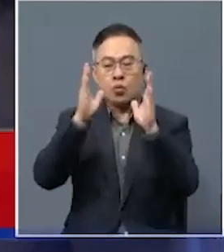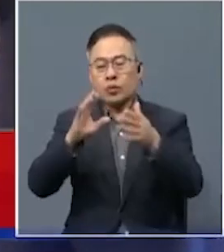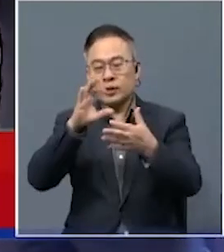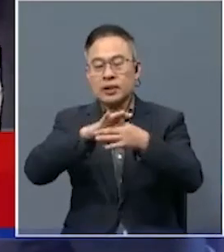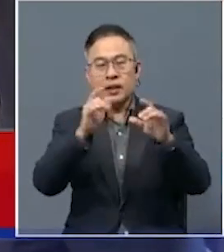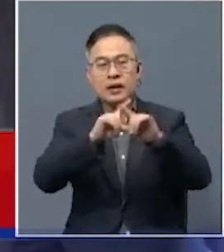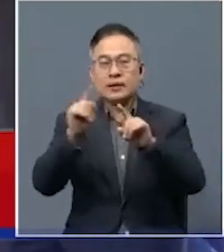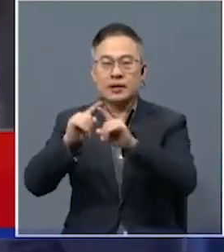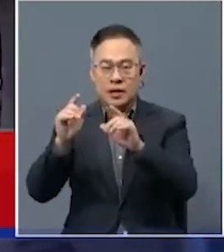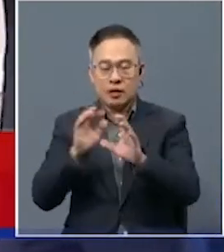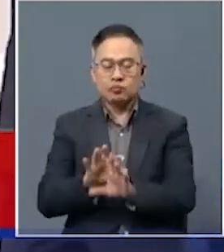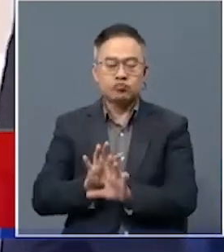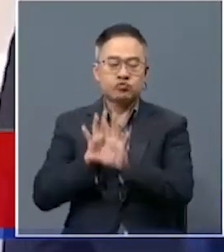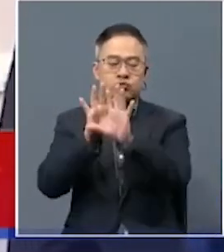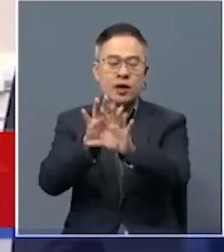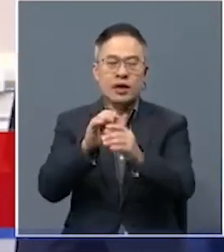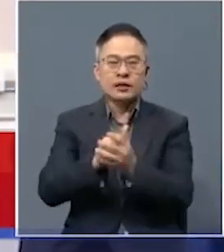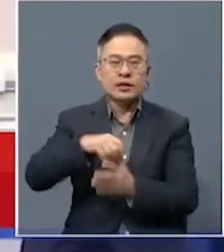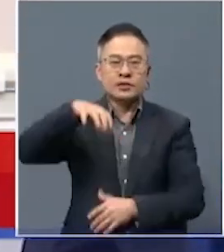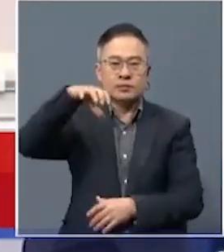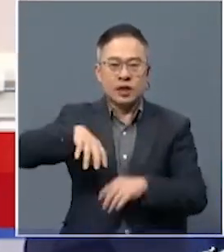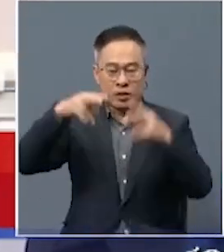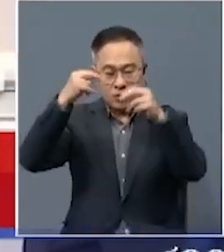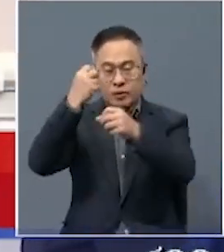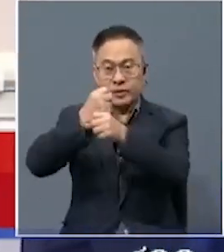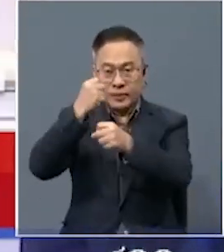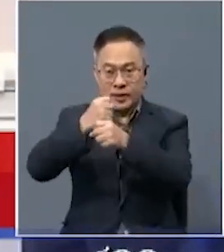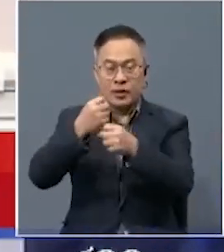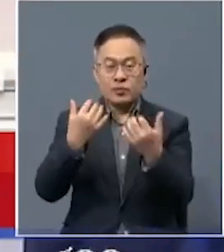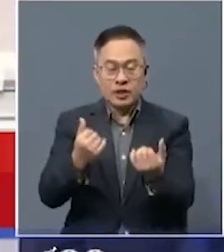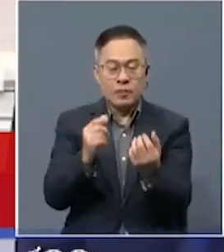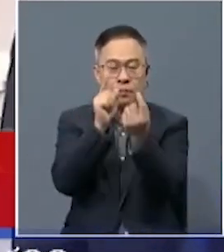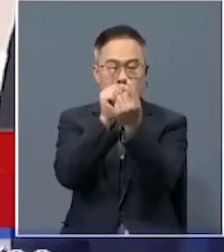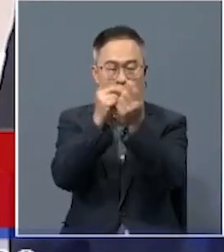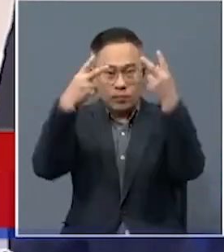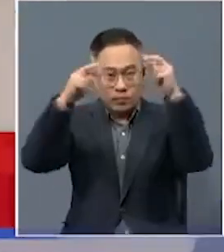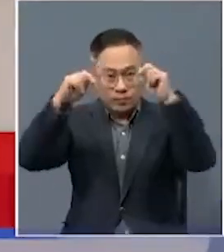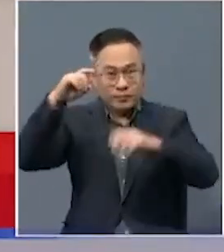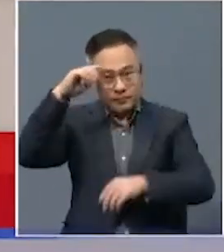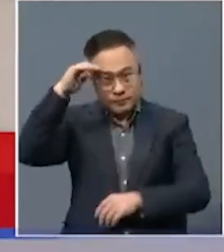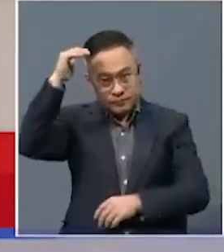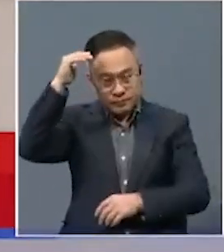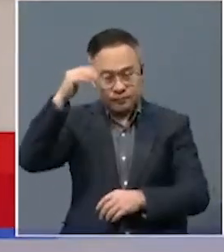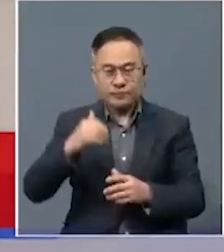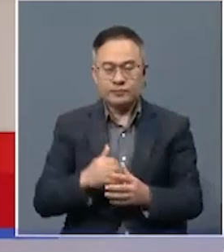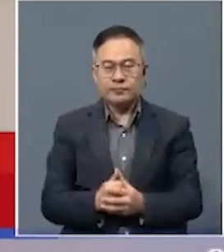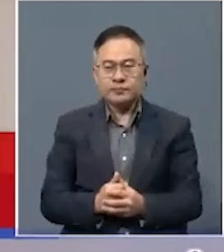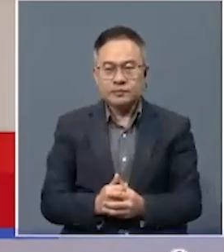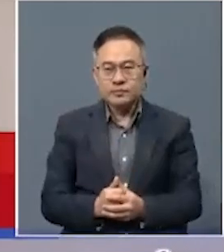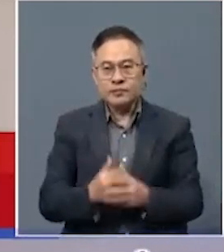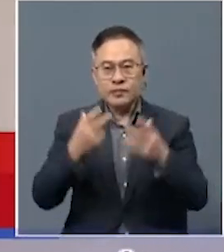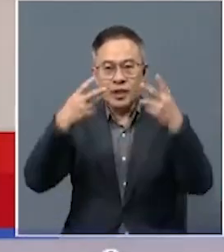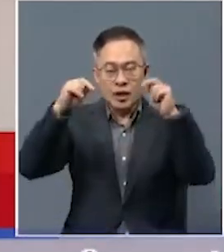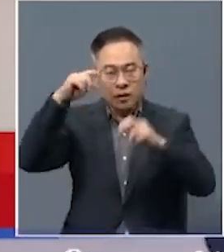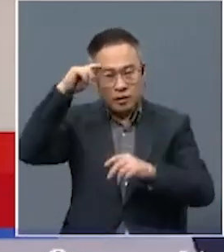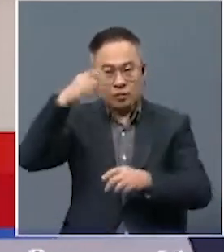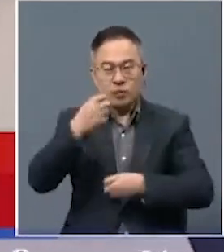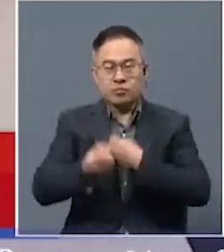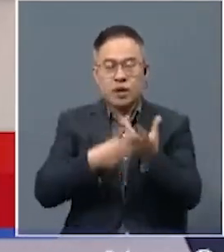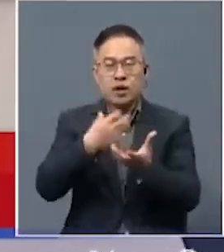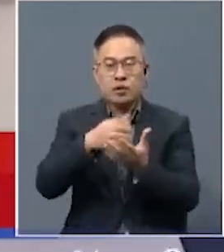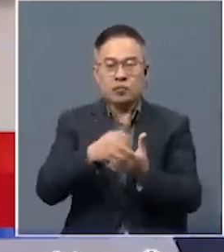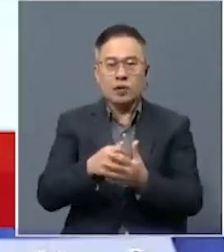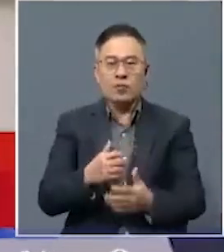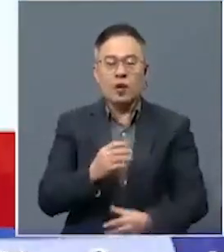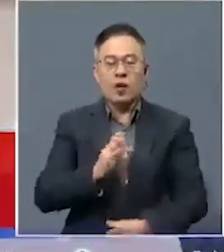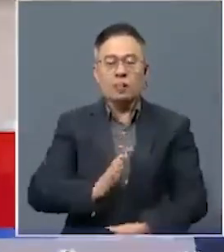เศรษฐาทวีศิลป์นายกรัฐมนตรีณห้องสีม่วงตึกไทยคู่ฟ้าทำเนียบรัฐบาลครับนายกรัฐมนตรีกล่าวว่าเป็นความภาคภูมิใจของคน